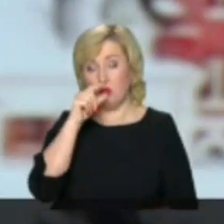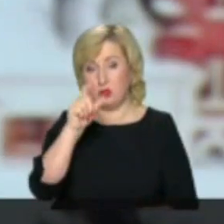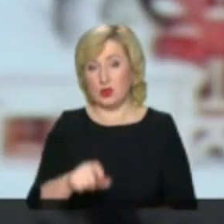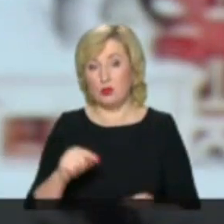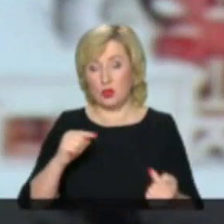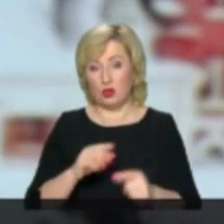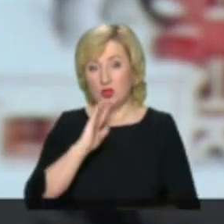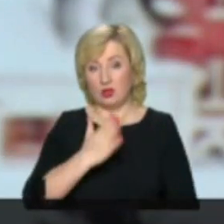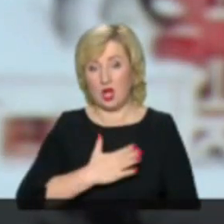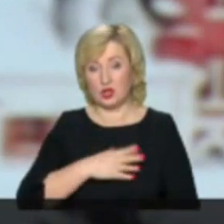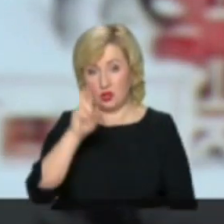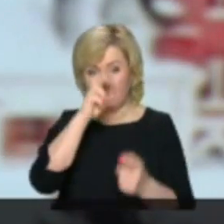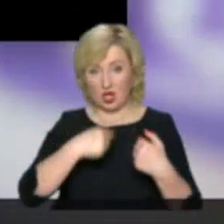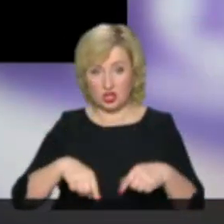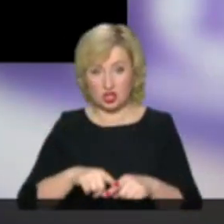держави.